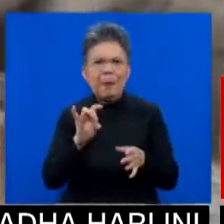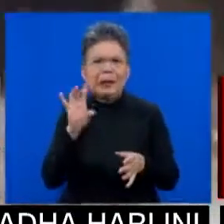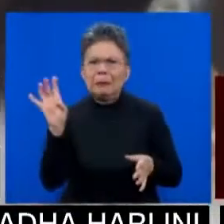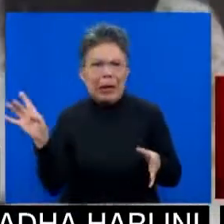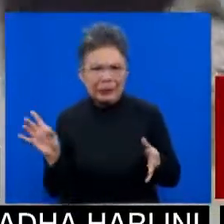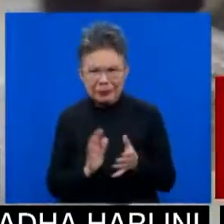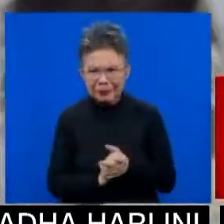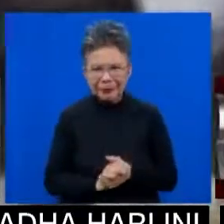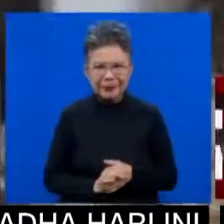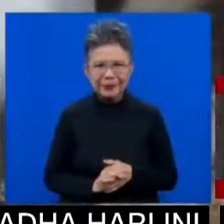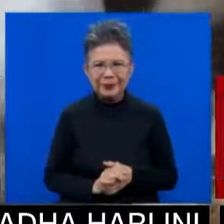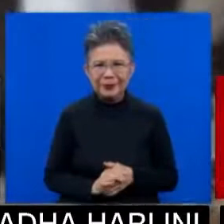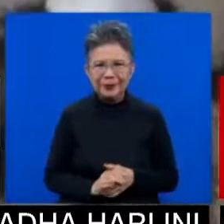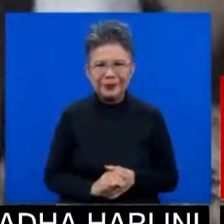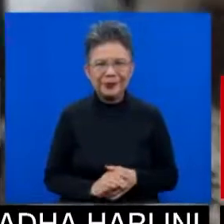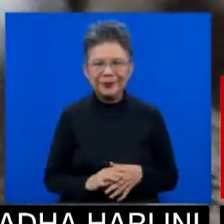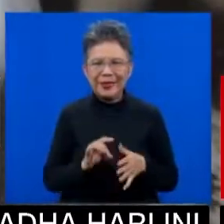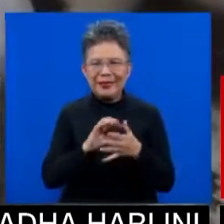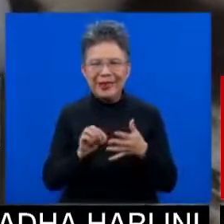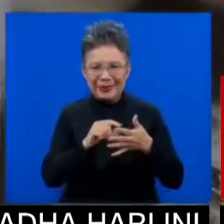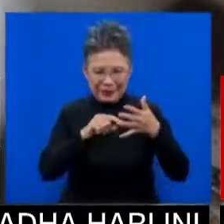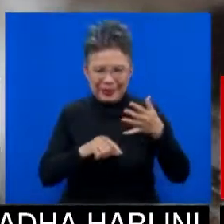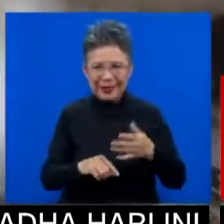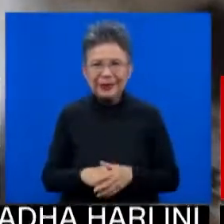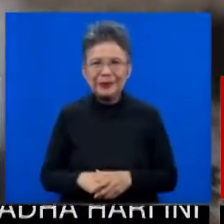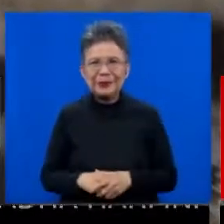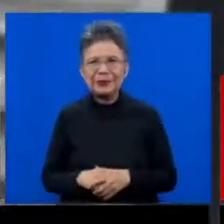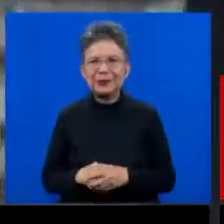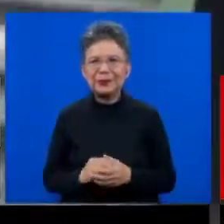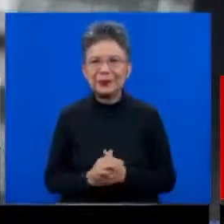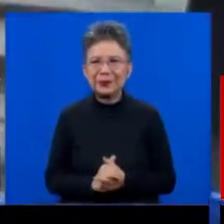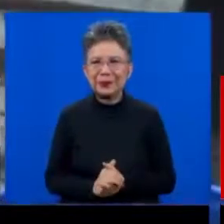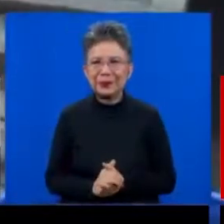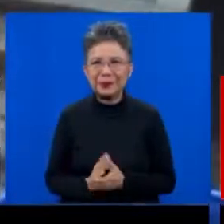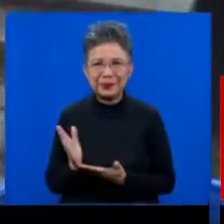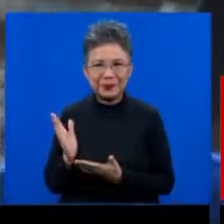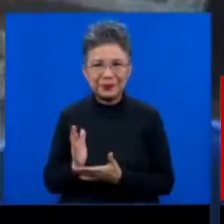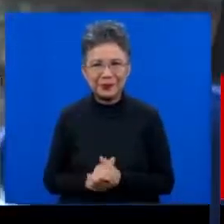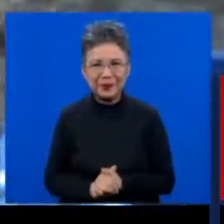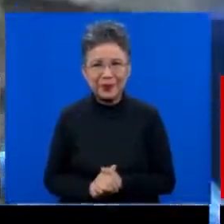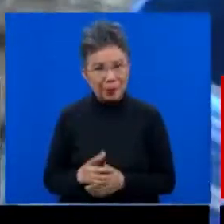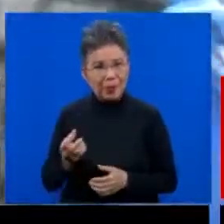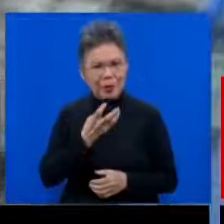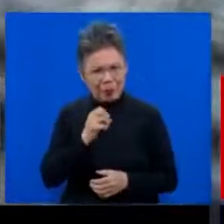Lontang, Kingkong, Bayi Lemas, hingga dua bersaudara babi satu dan babi dua.